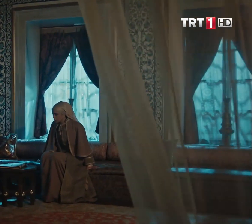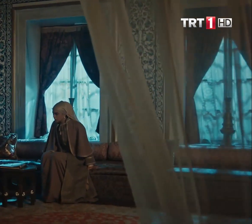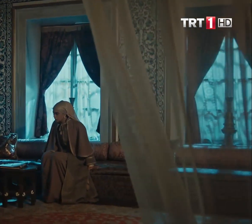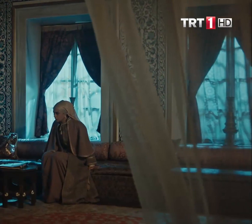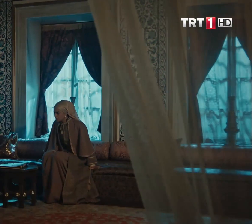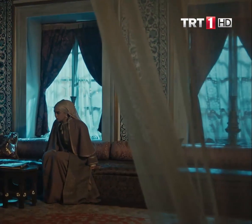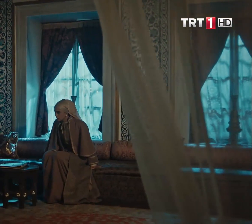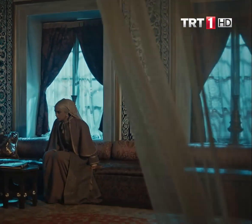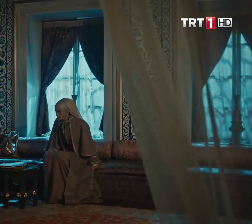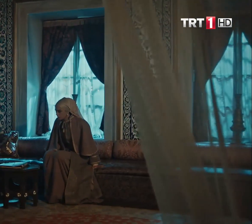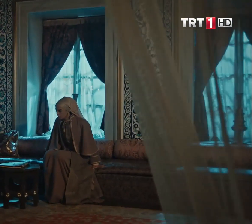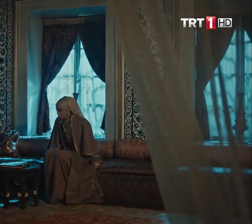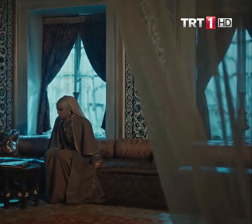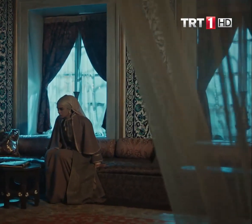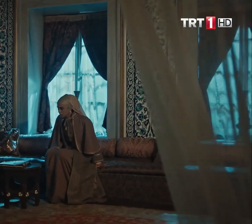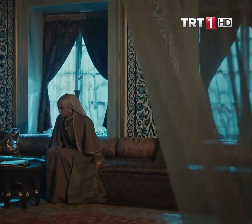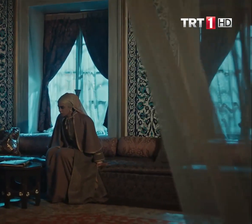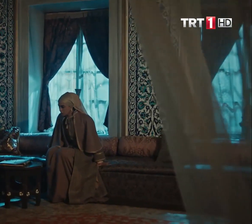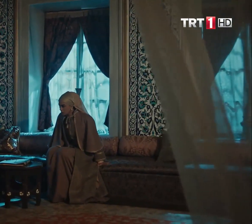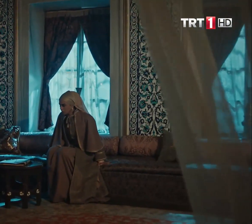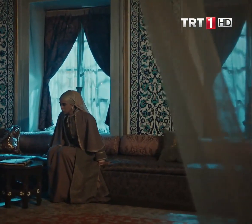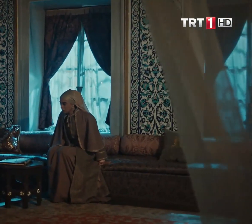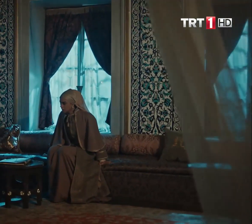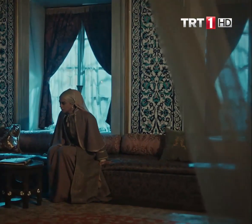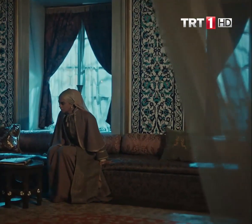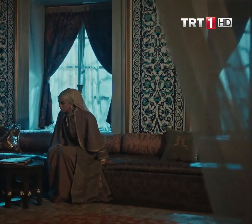Leyla sıkıntısından hafifçe öne arkaya sallanıyor.